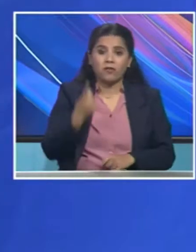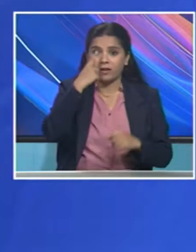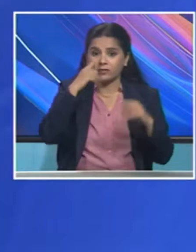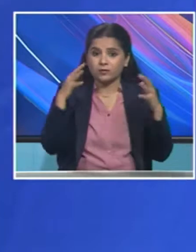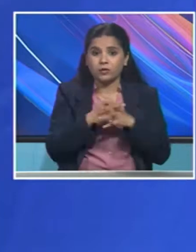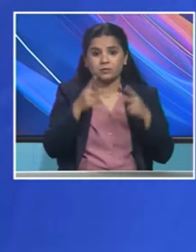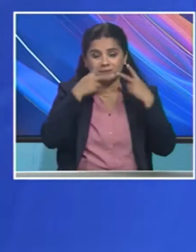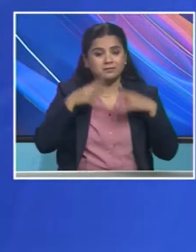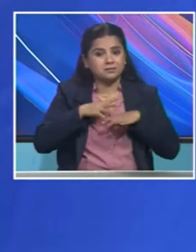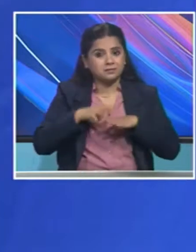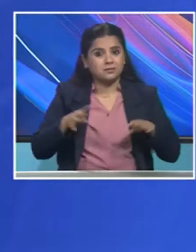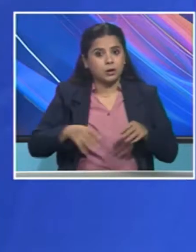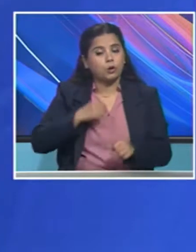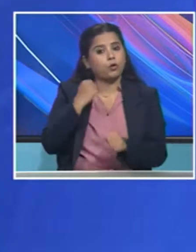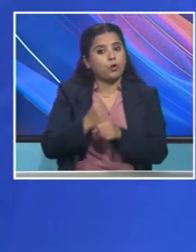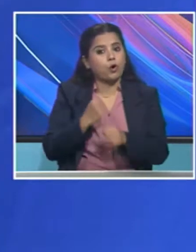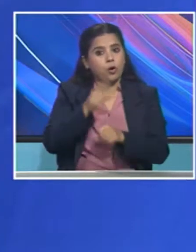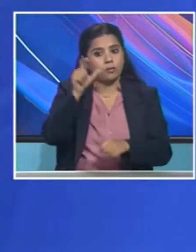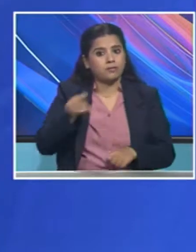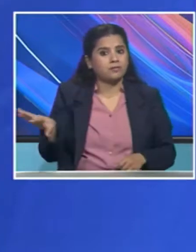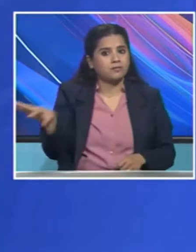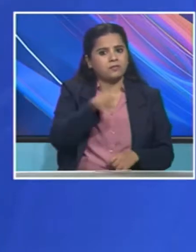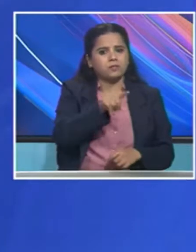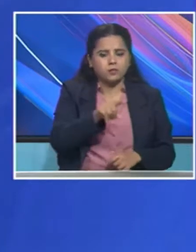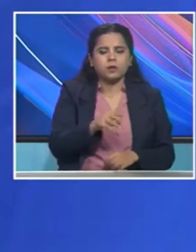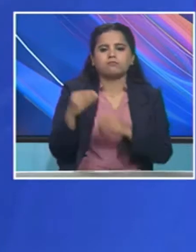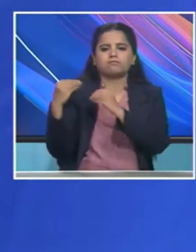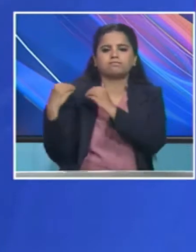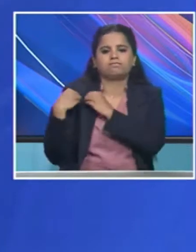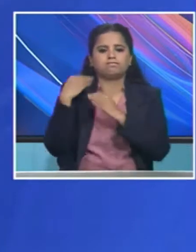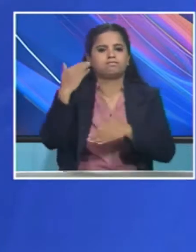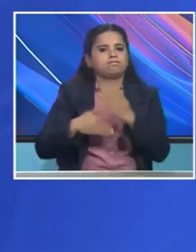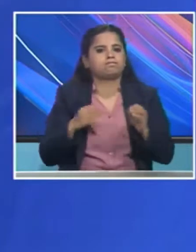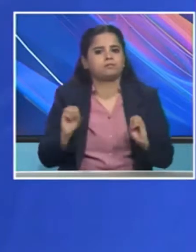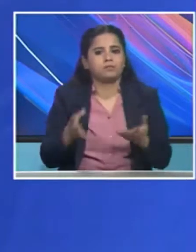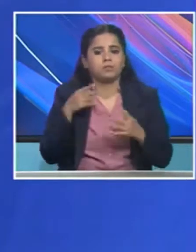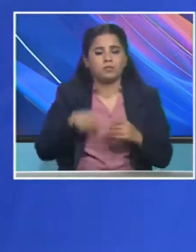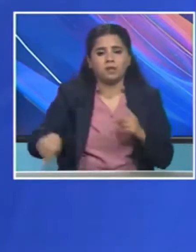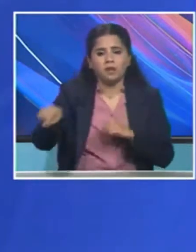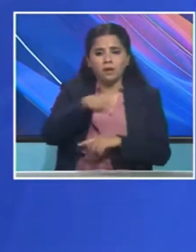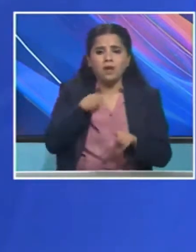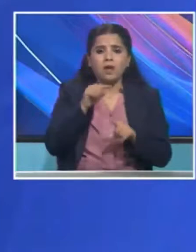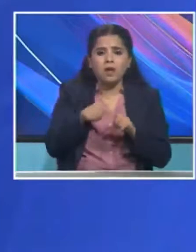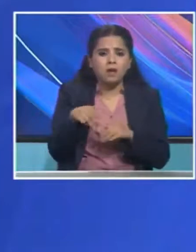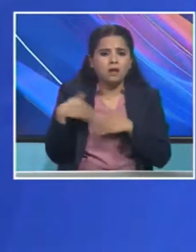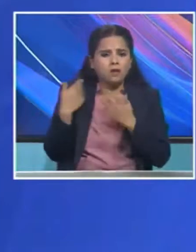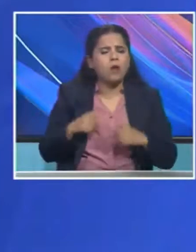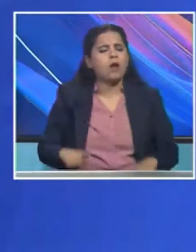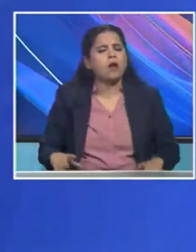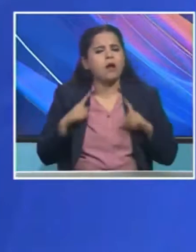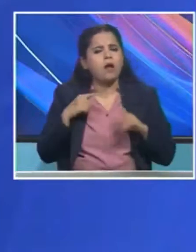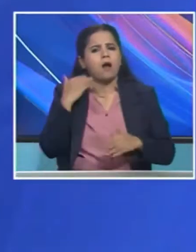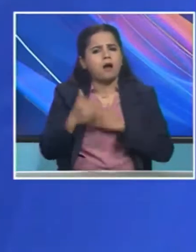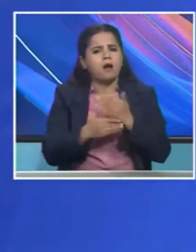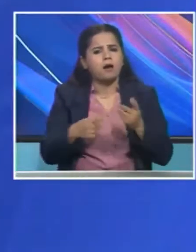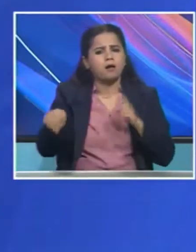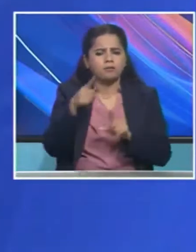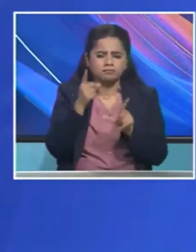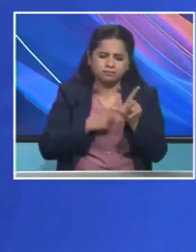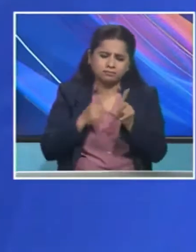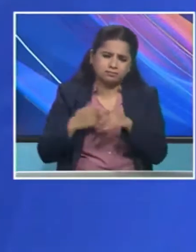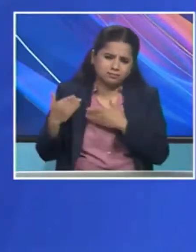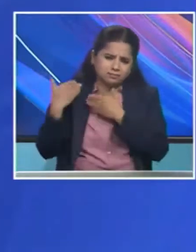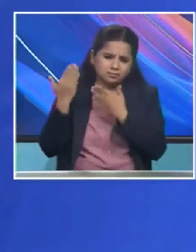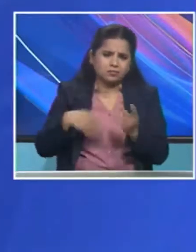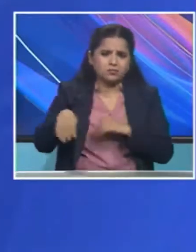आदिवासी राज्यपाल के तौर पर उन्होंने नई जिम्मेदारी संभाली। संवैधानिक पद से लेकर सार्वजनिक जीवन में रहते हुए दशकों के सफर में